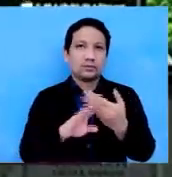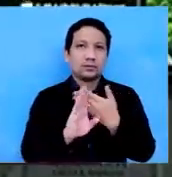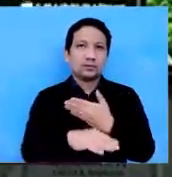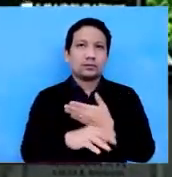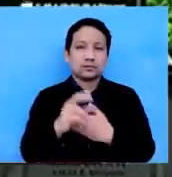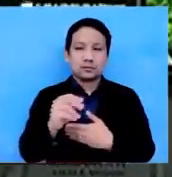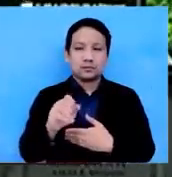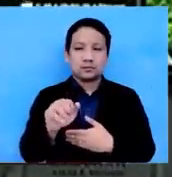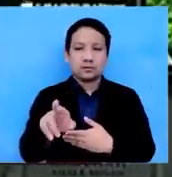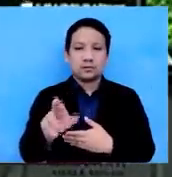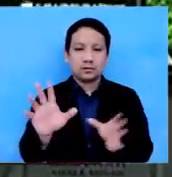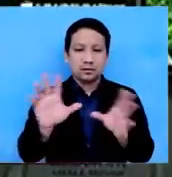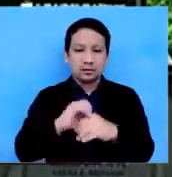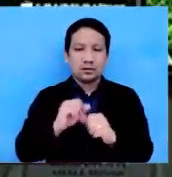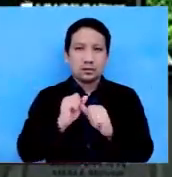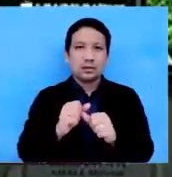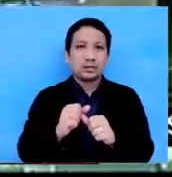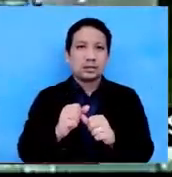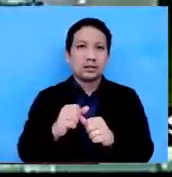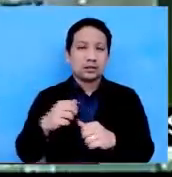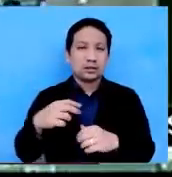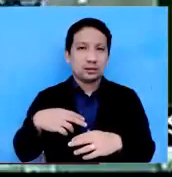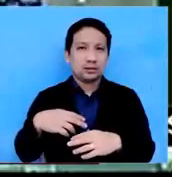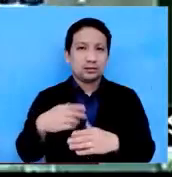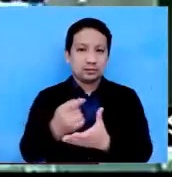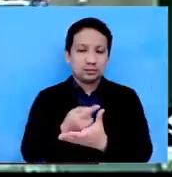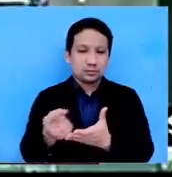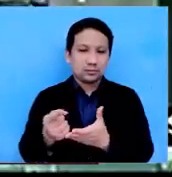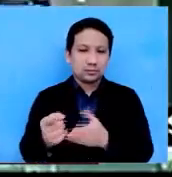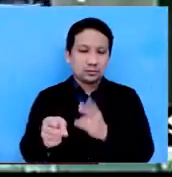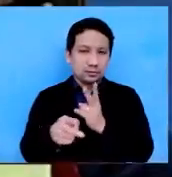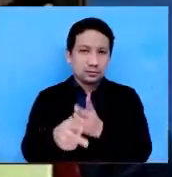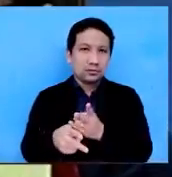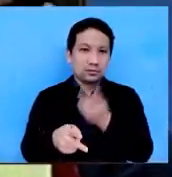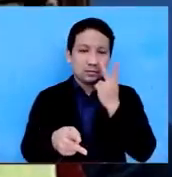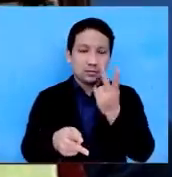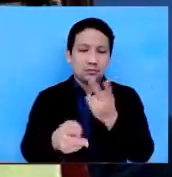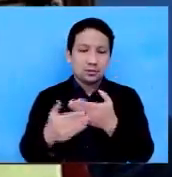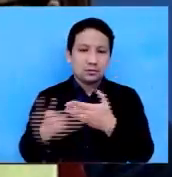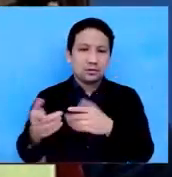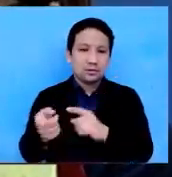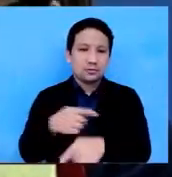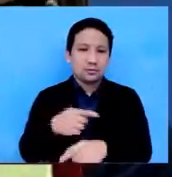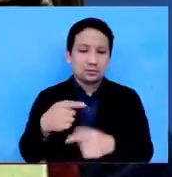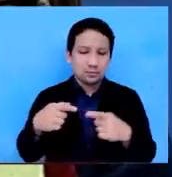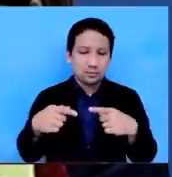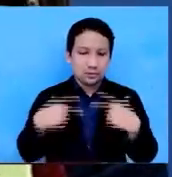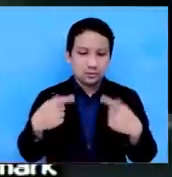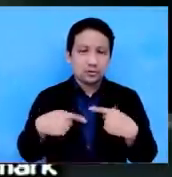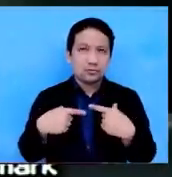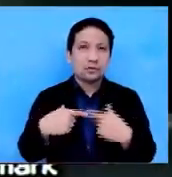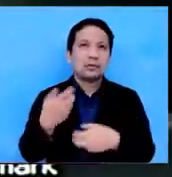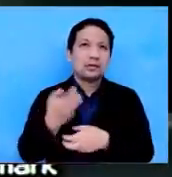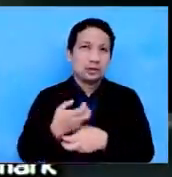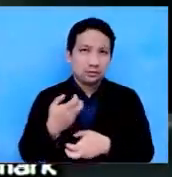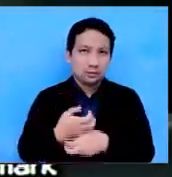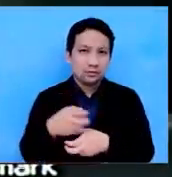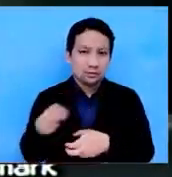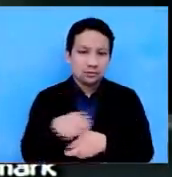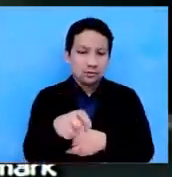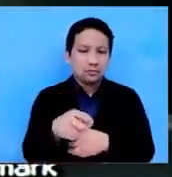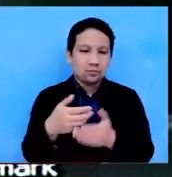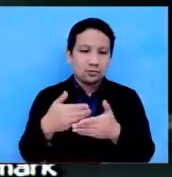Manila matapos ang holiday weekend. Ang mga motoristas pasaherong galing Laguna na hassle raw sa biyahe bago pa man